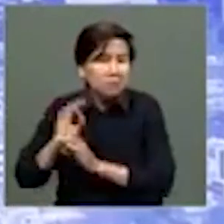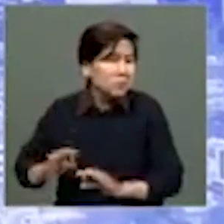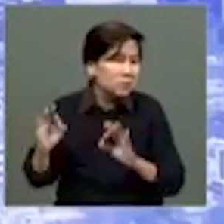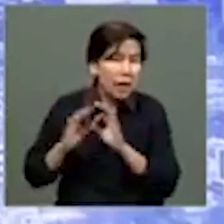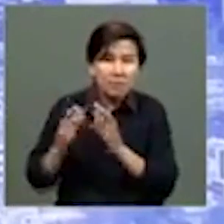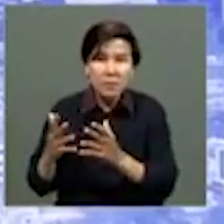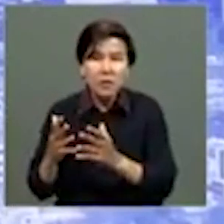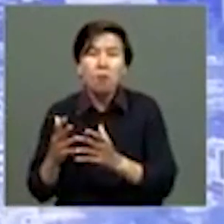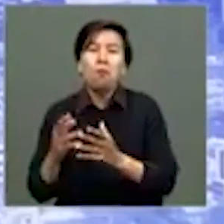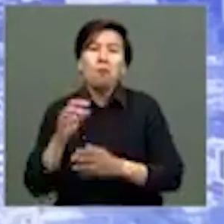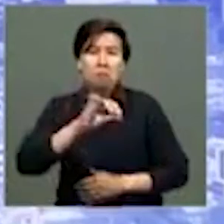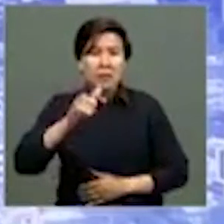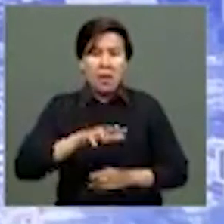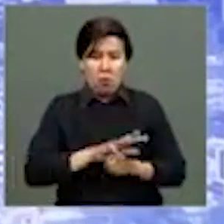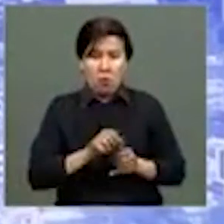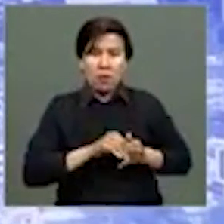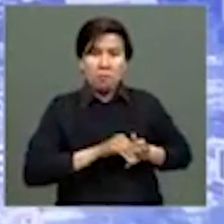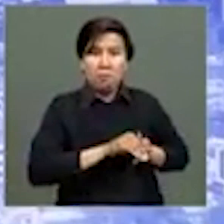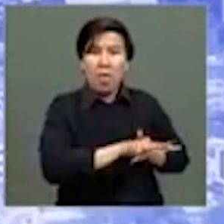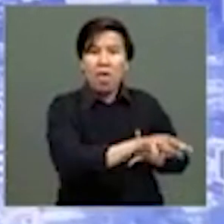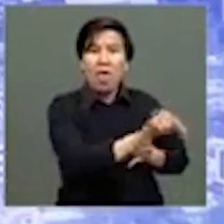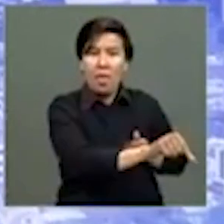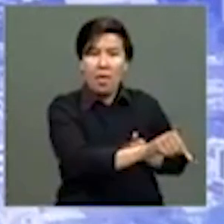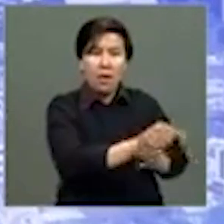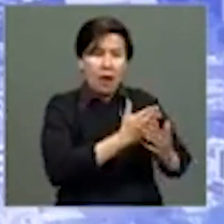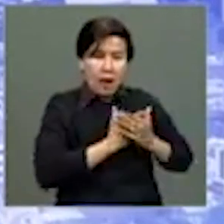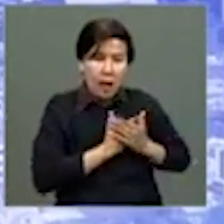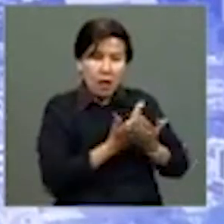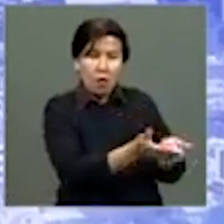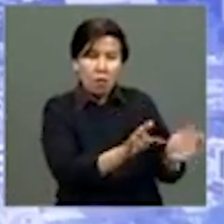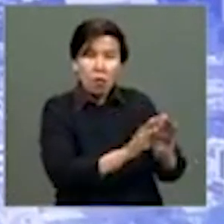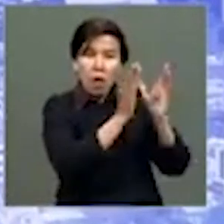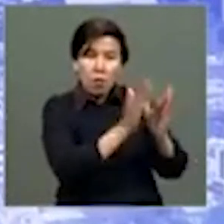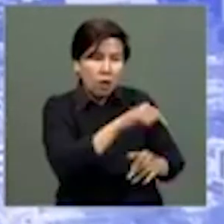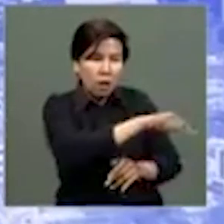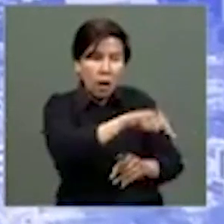อาจจะนำเชื้อโรคไปแพร่ให้กับคนที่ท่านรักคนที่ท่านเป็นห่